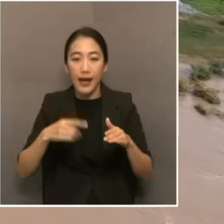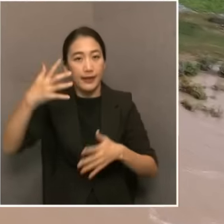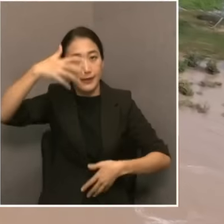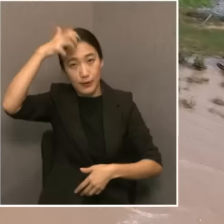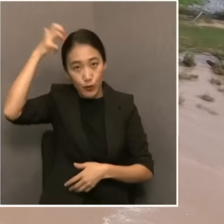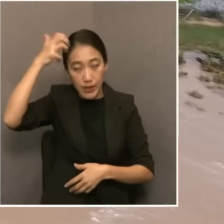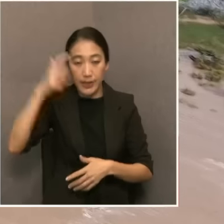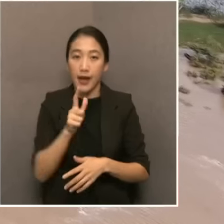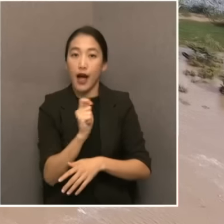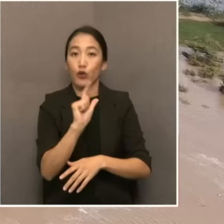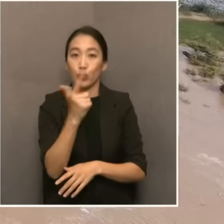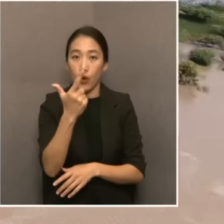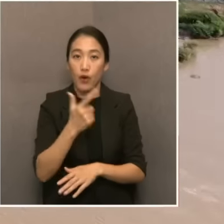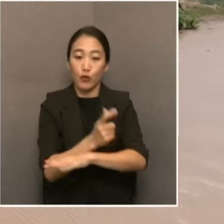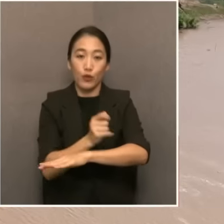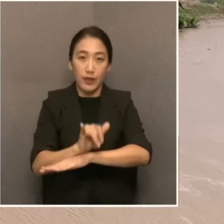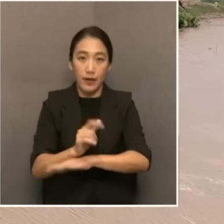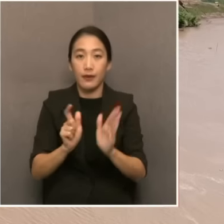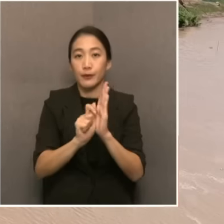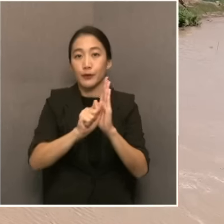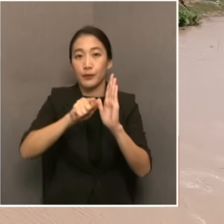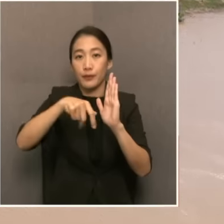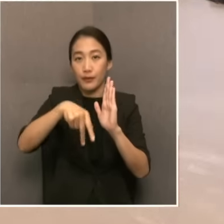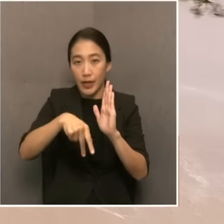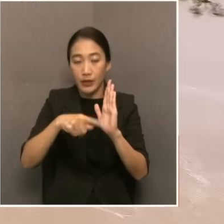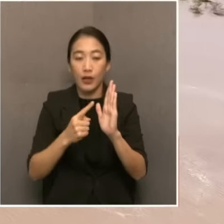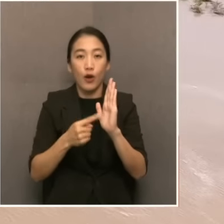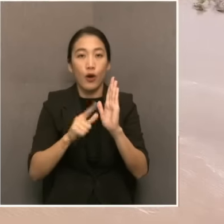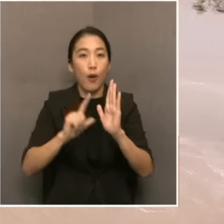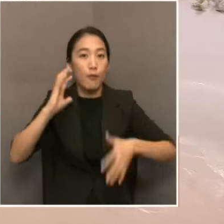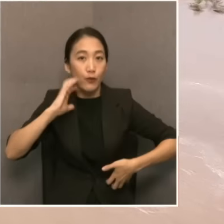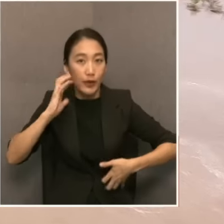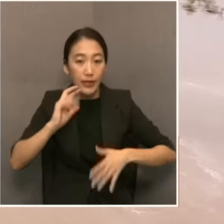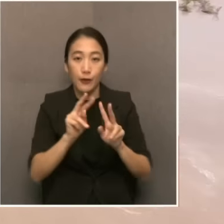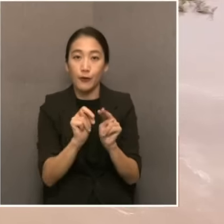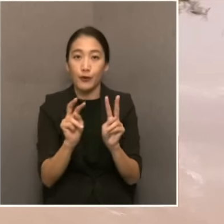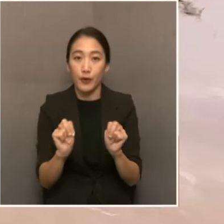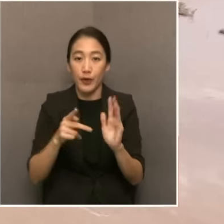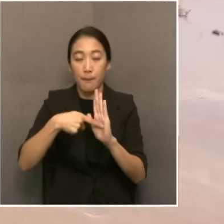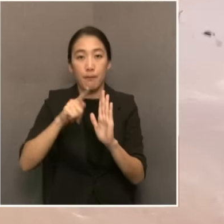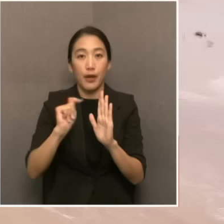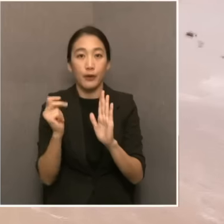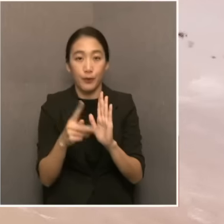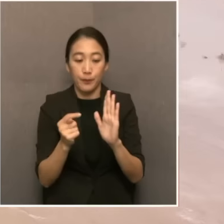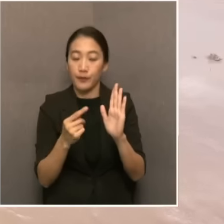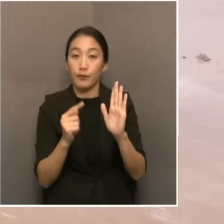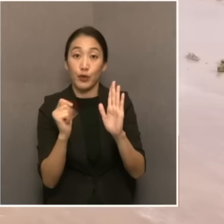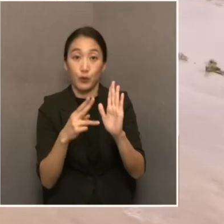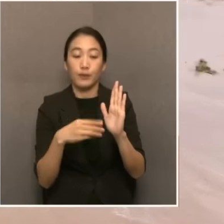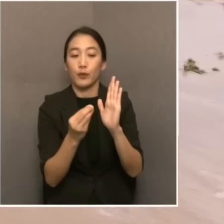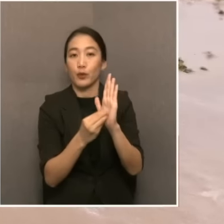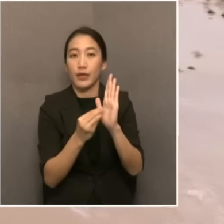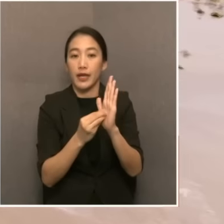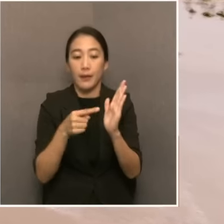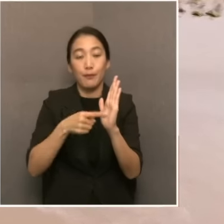ธยาสุพรรณบุรีลพบุรีปทุมธานีนนทบุรีกรุงเทพมหานครและสมุทรปราการค่ะให้เตรียม